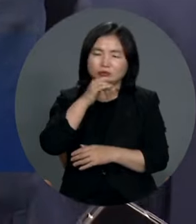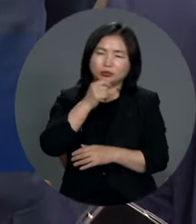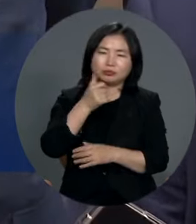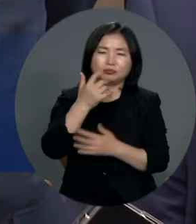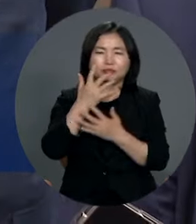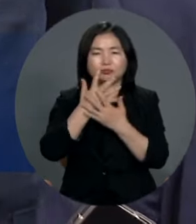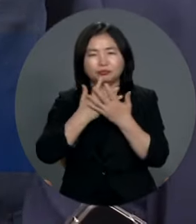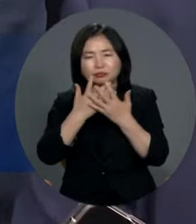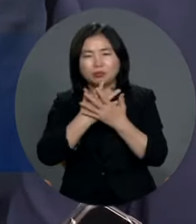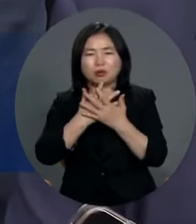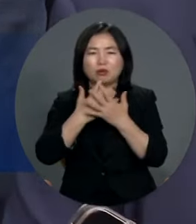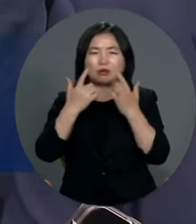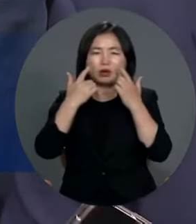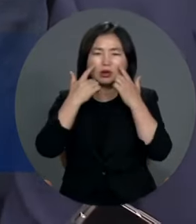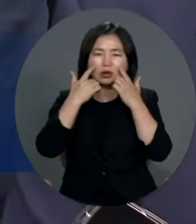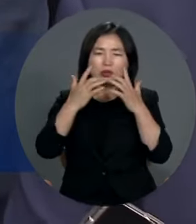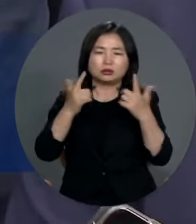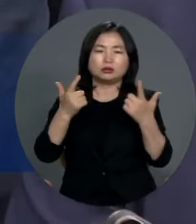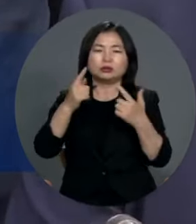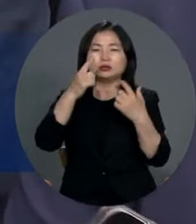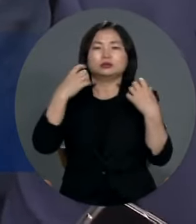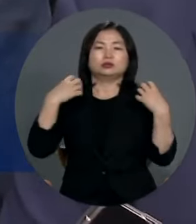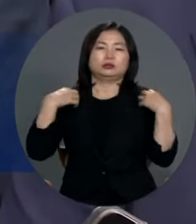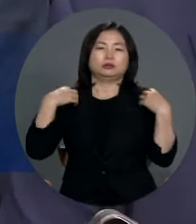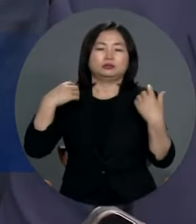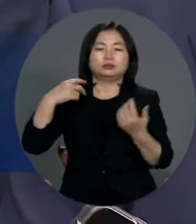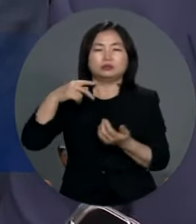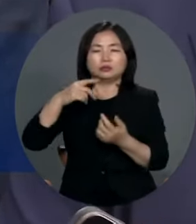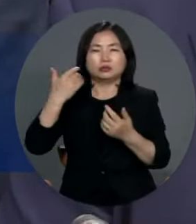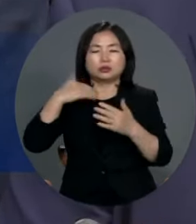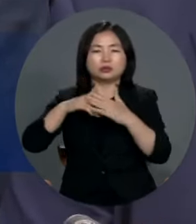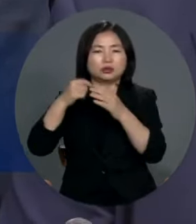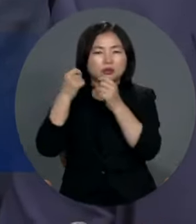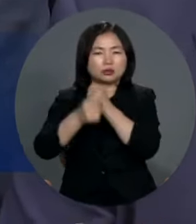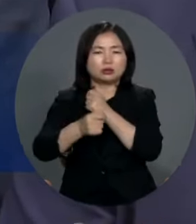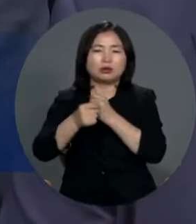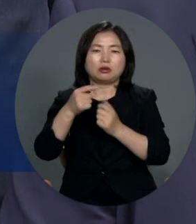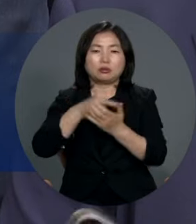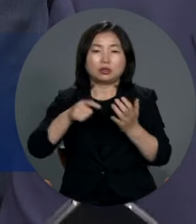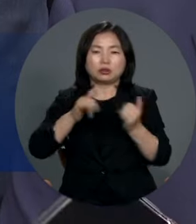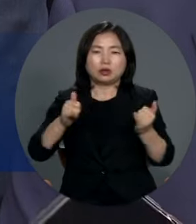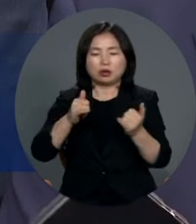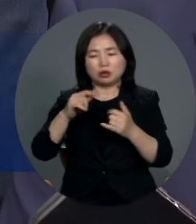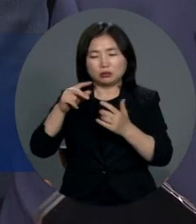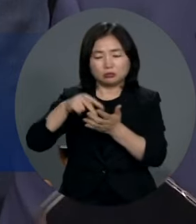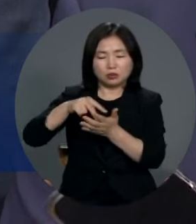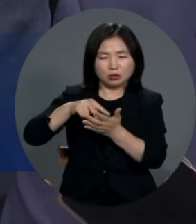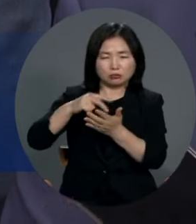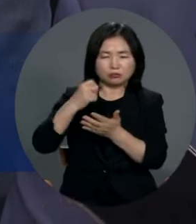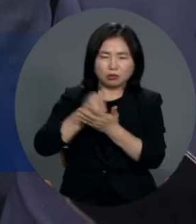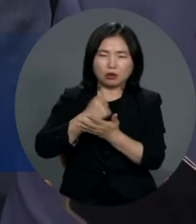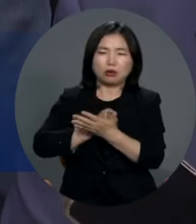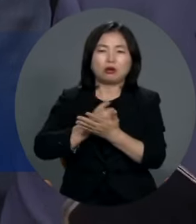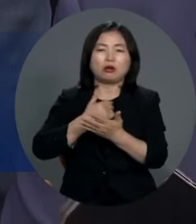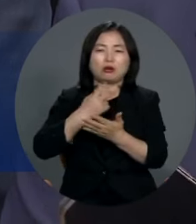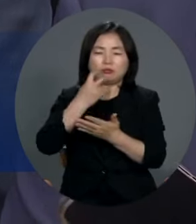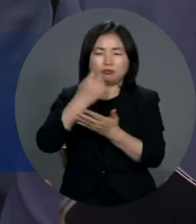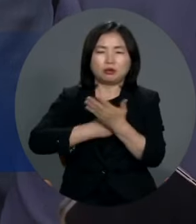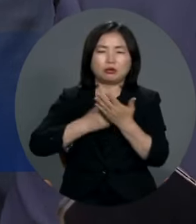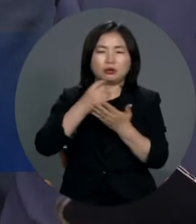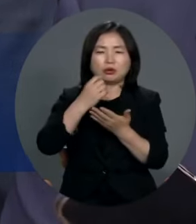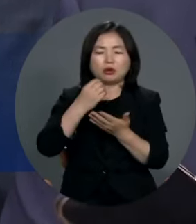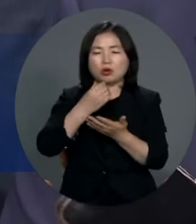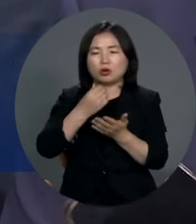약간 불투명하고 불명확한 상황인데 정부도 이 전세사기 피해자분들의 딱한 사정을 안다면